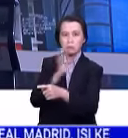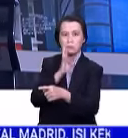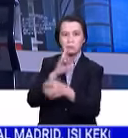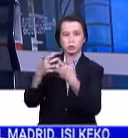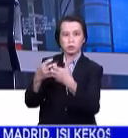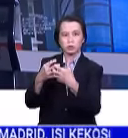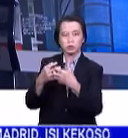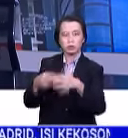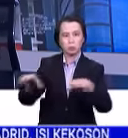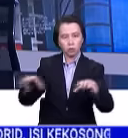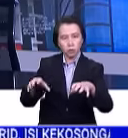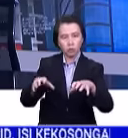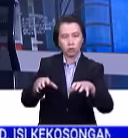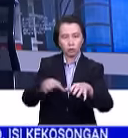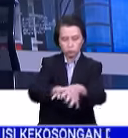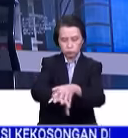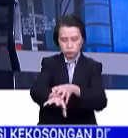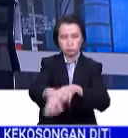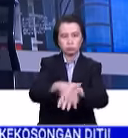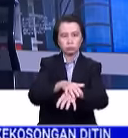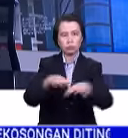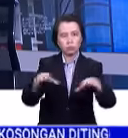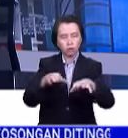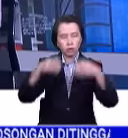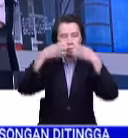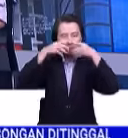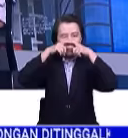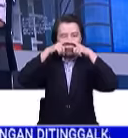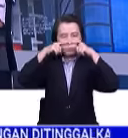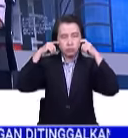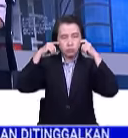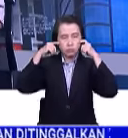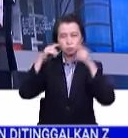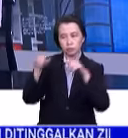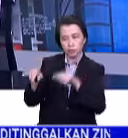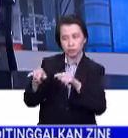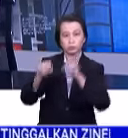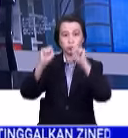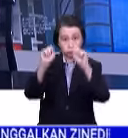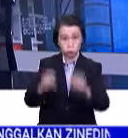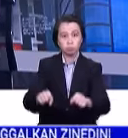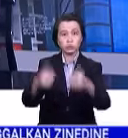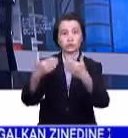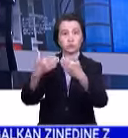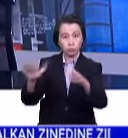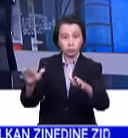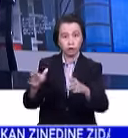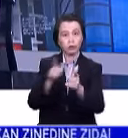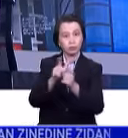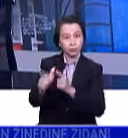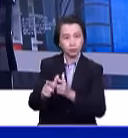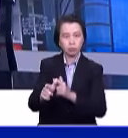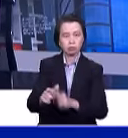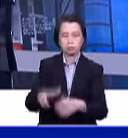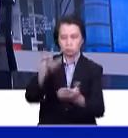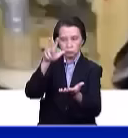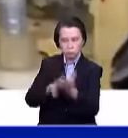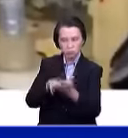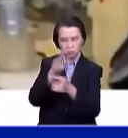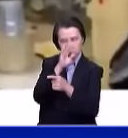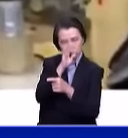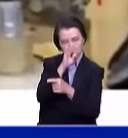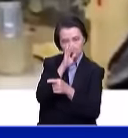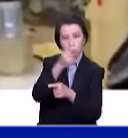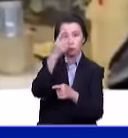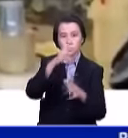kilang pembuatan sarung tangan dan pelitup muka, menjadikannya sektor pembuatan perubatan yang dibenarkan. Pengisytiharan palsu itu